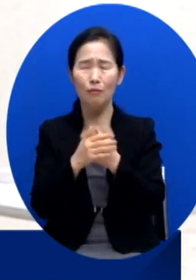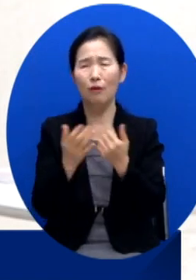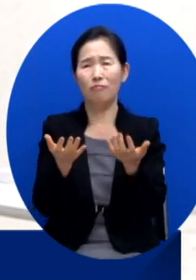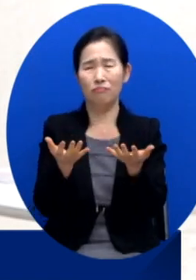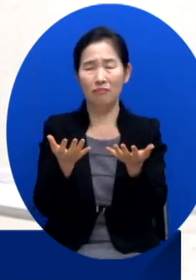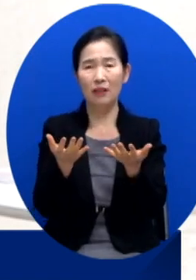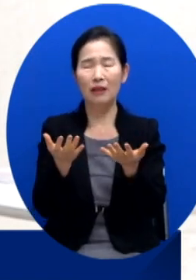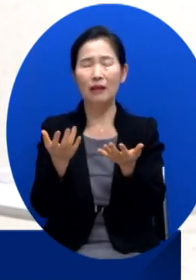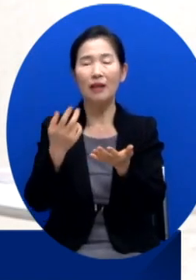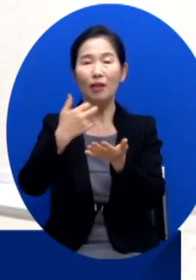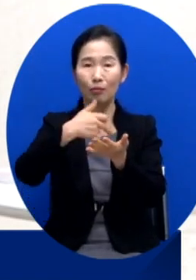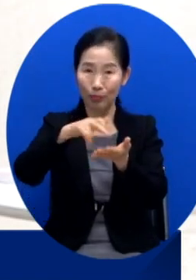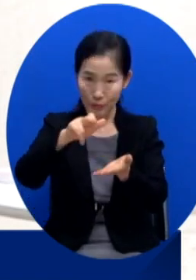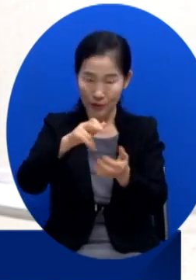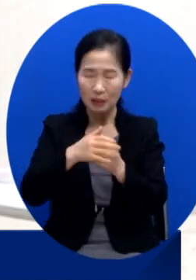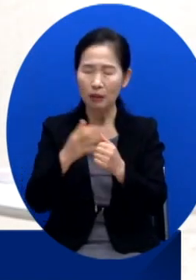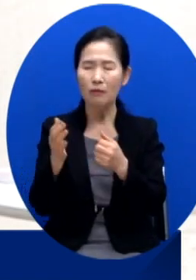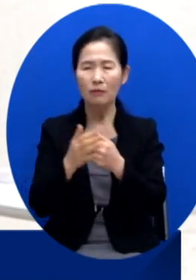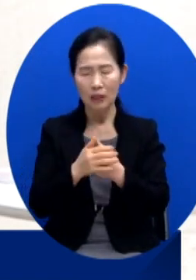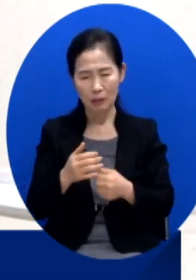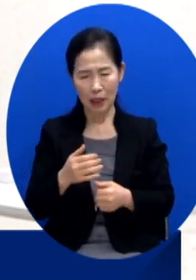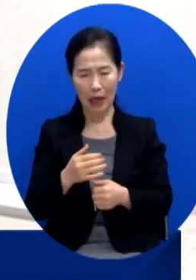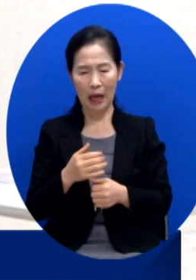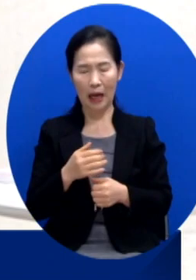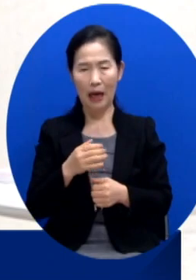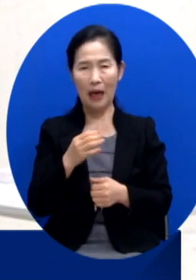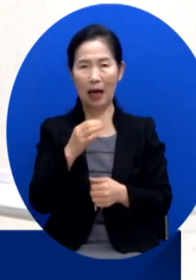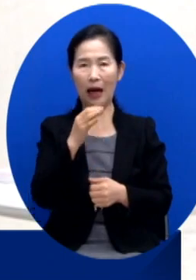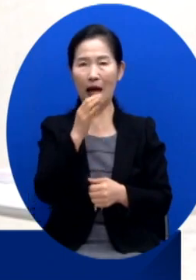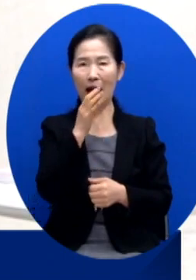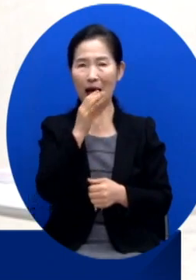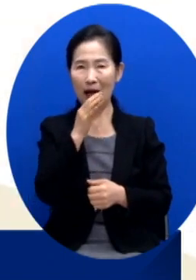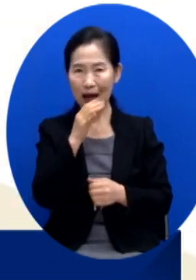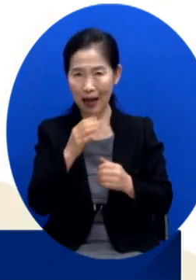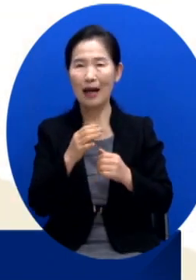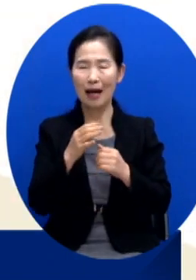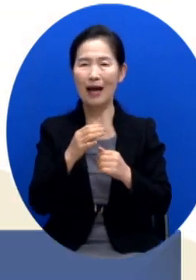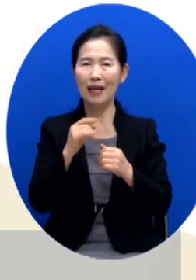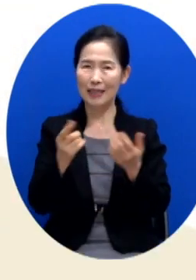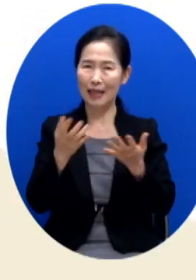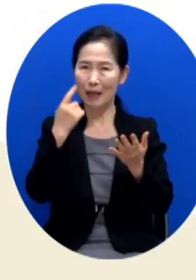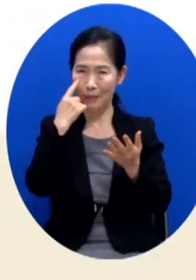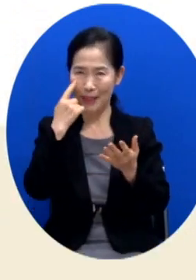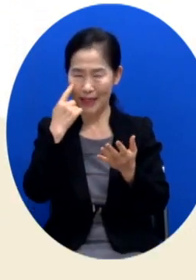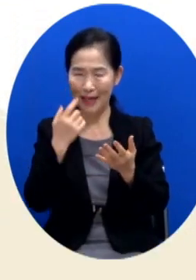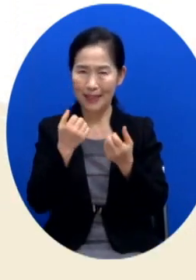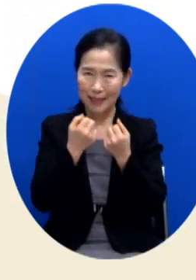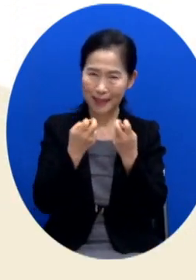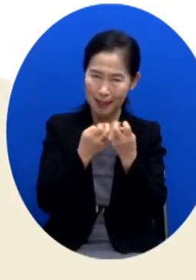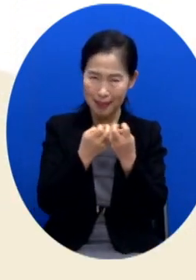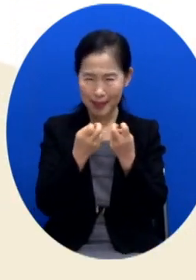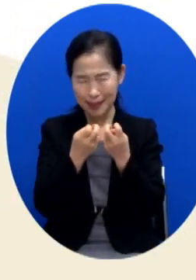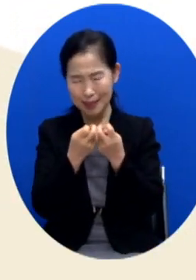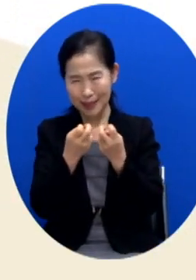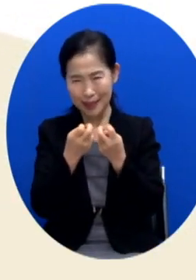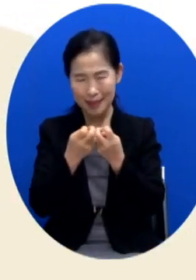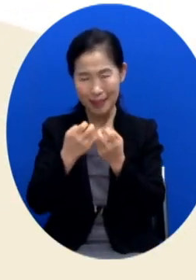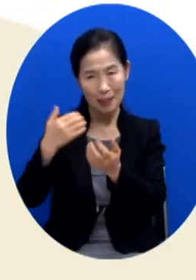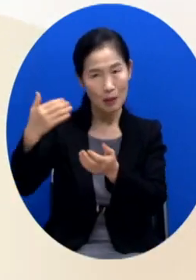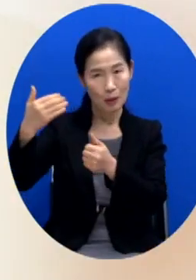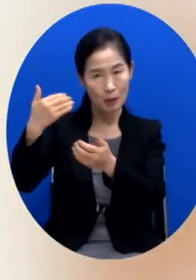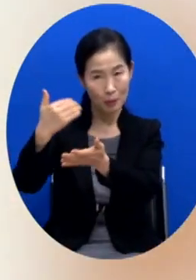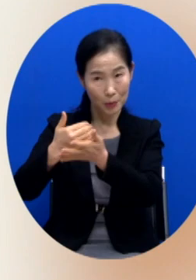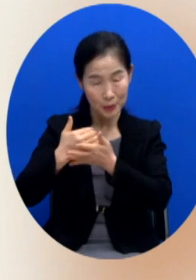스토리를 보내 줘 가지고 우리의 역할이 생겼다 일을 해보자 한 성도의 요청으로 시작된 말씀